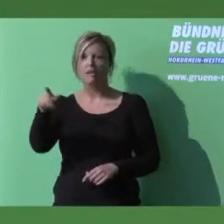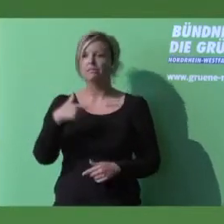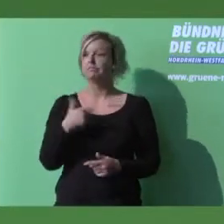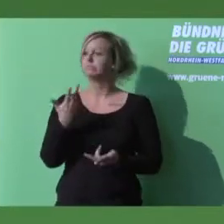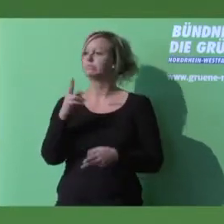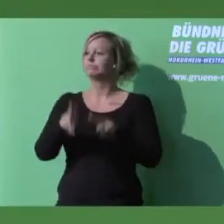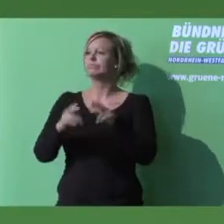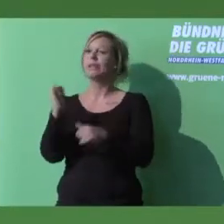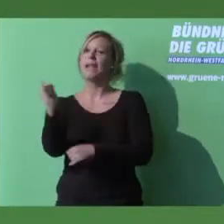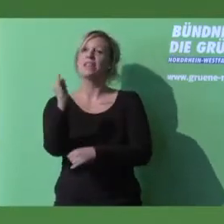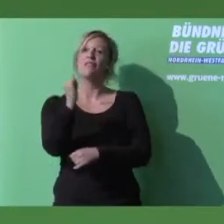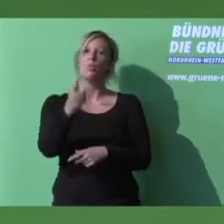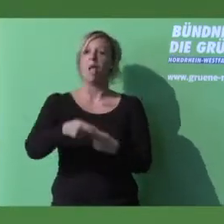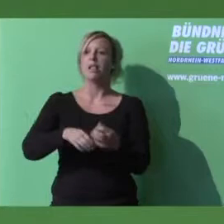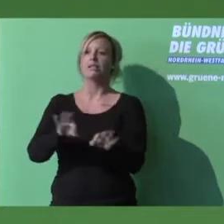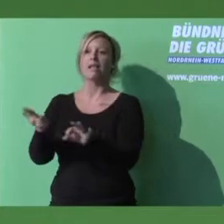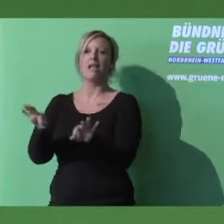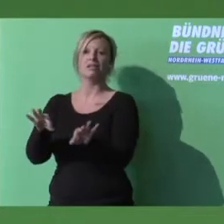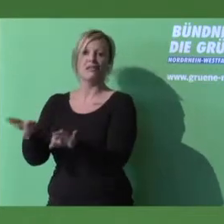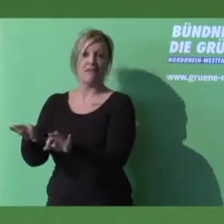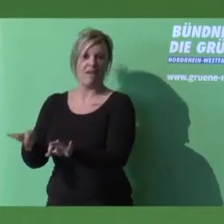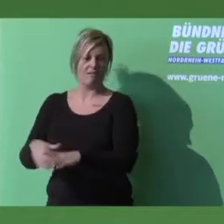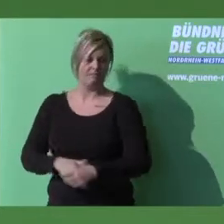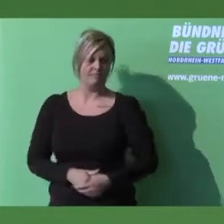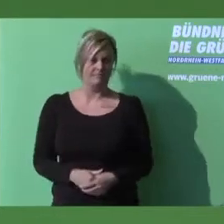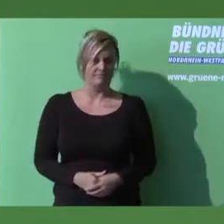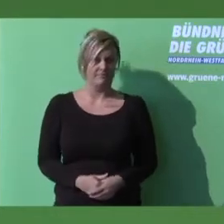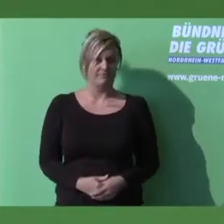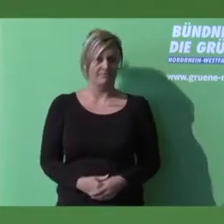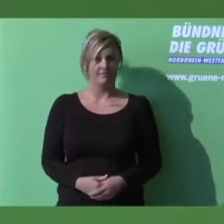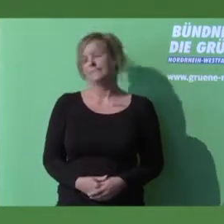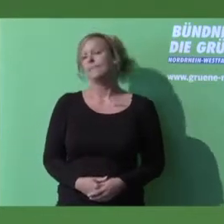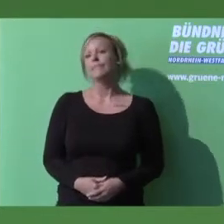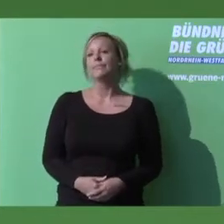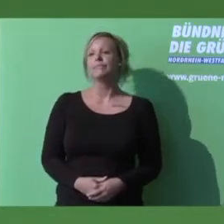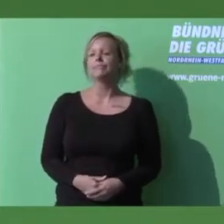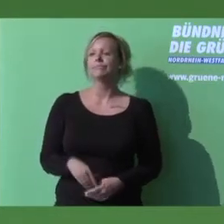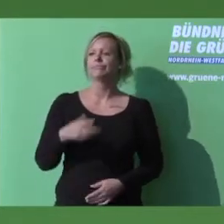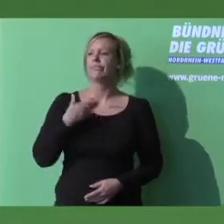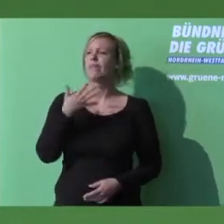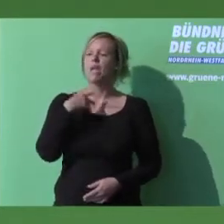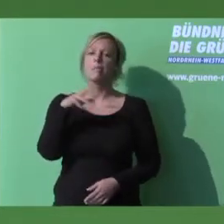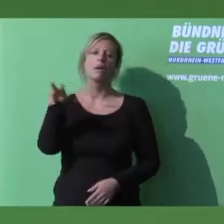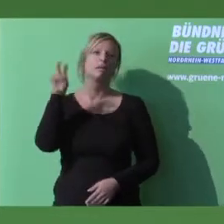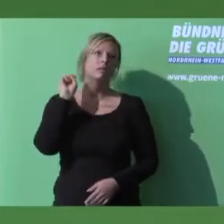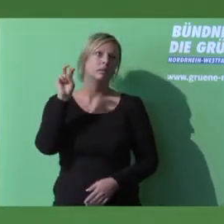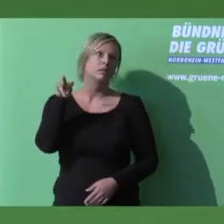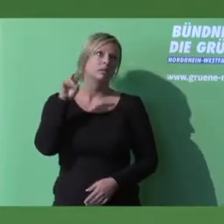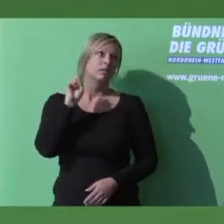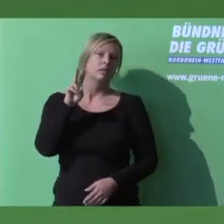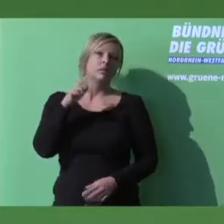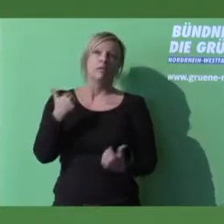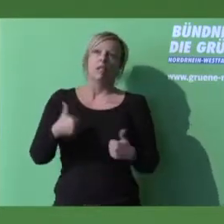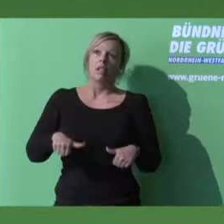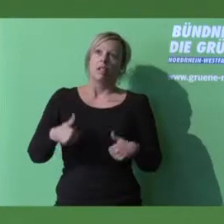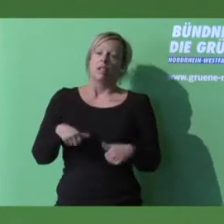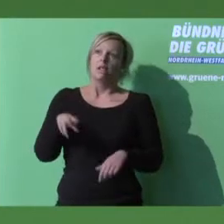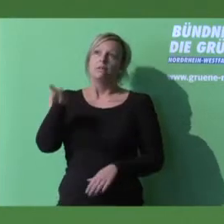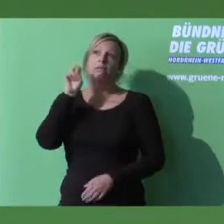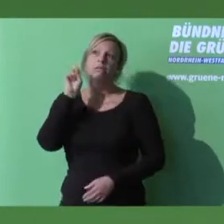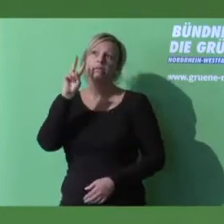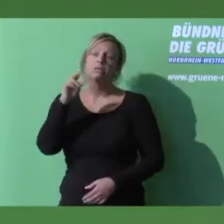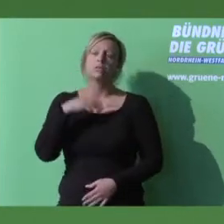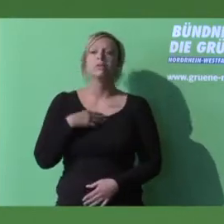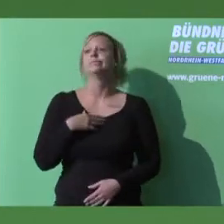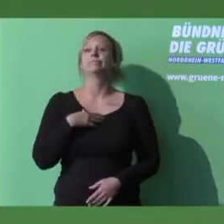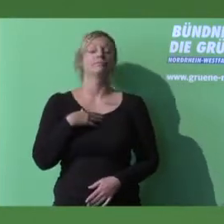Transfers. Liebe Freundinnen und Freunde, wir mussten uns anhören, wir wollten ja nur die Steuern erhöhen, um